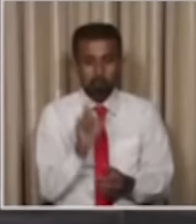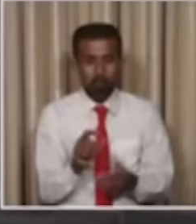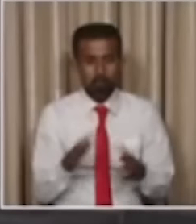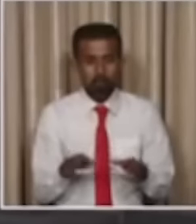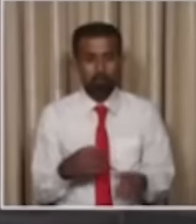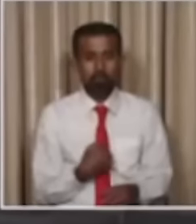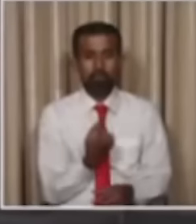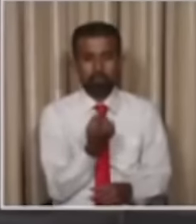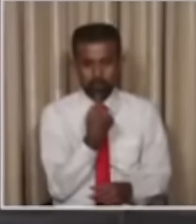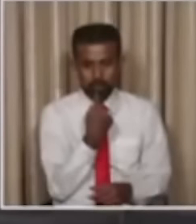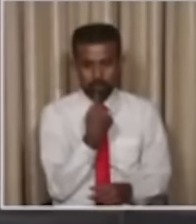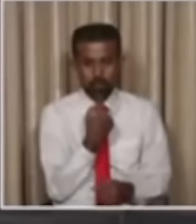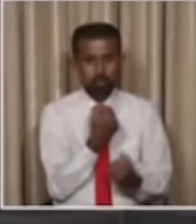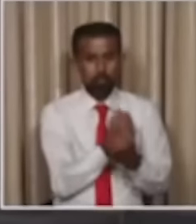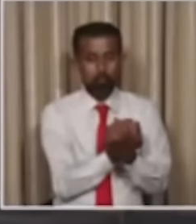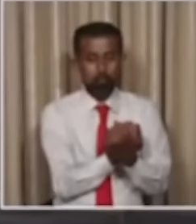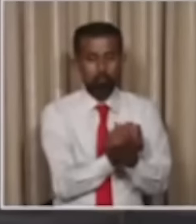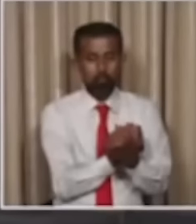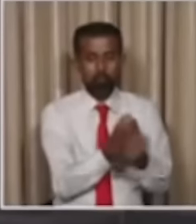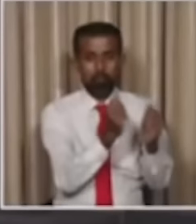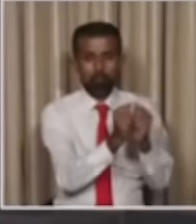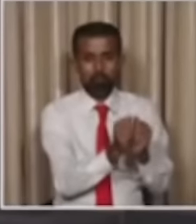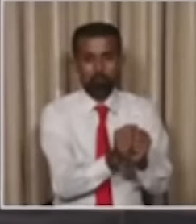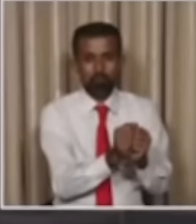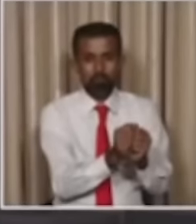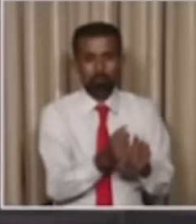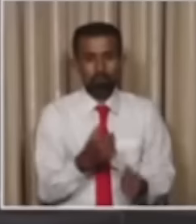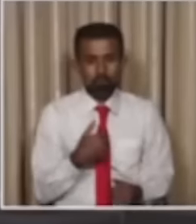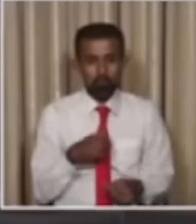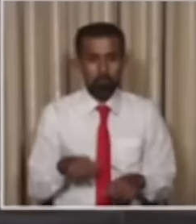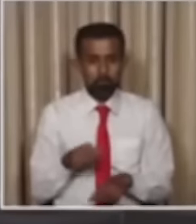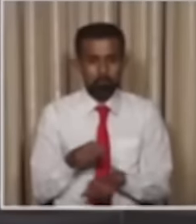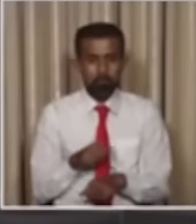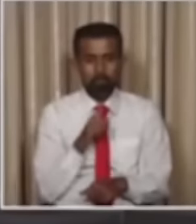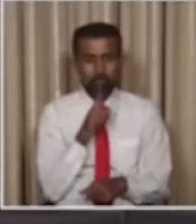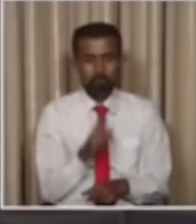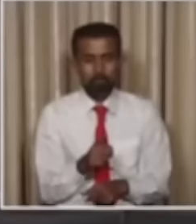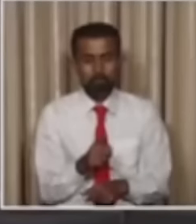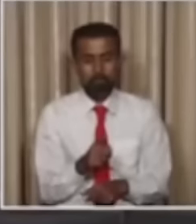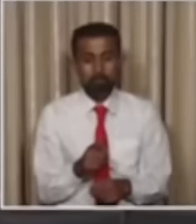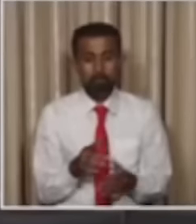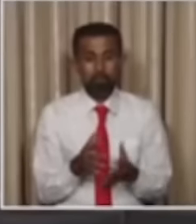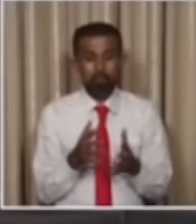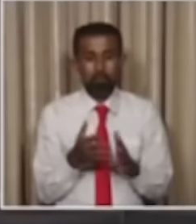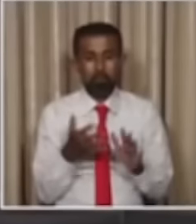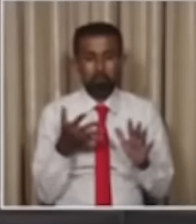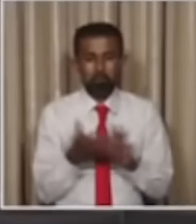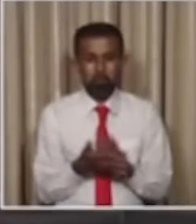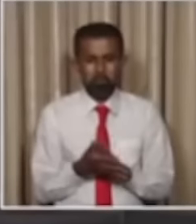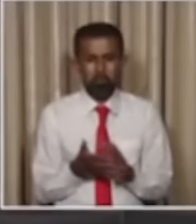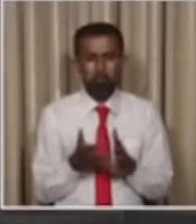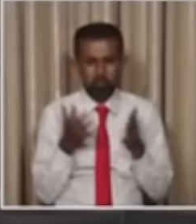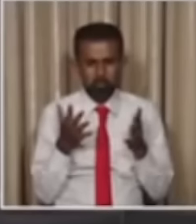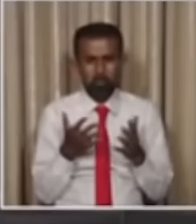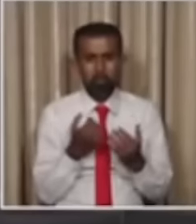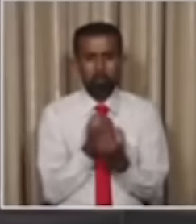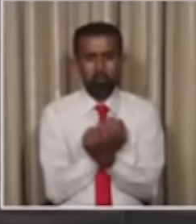කියන්න පොලිසියෙන් මොනවද. මම දැනුත් කියන්න ඕනේ, ගොඩාක් අතපසුවීම් තිබිලා තියෙනවා